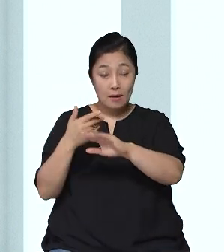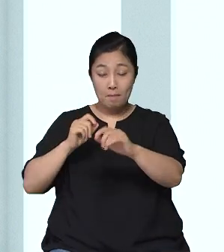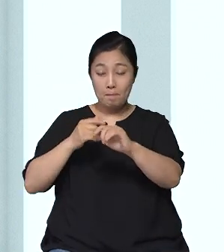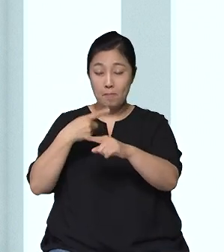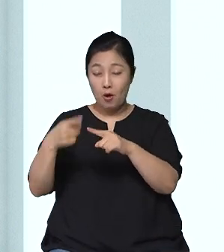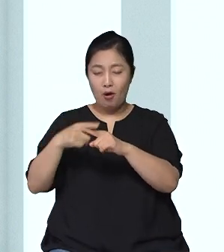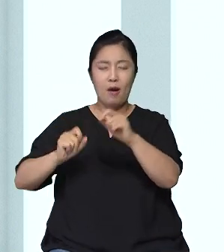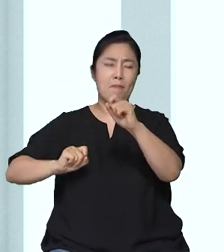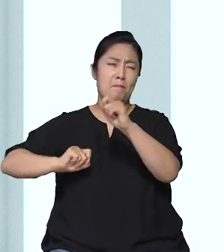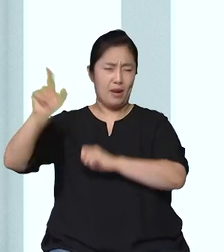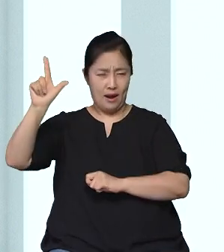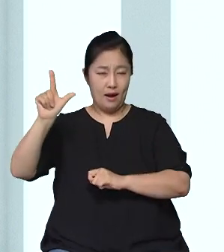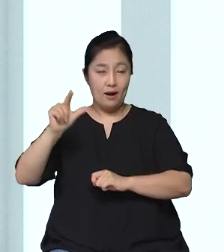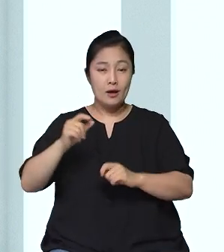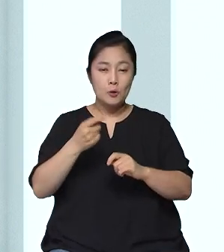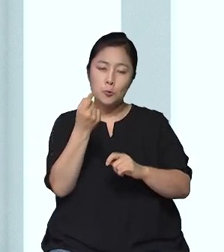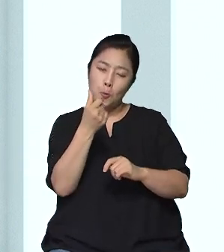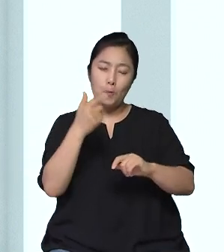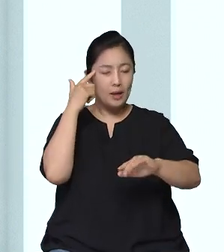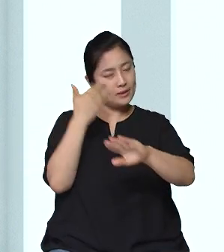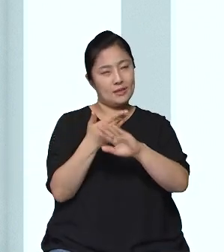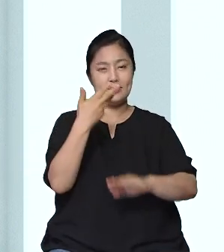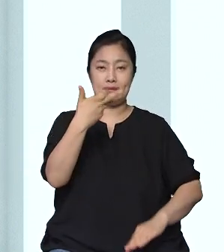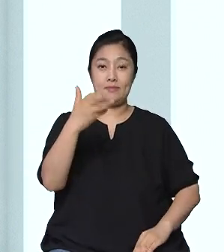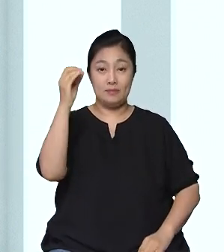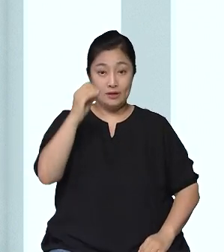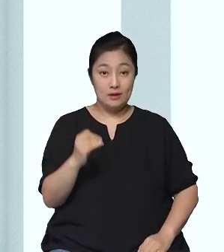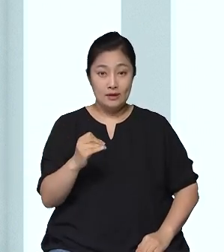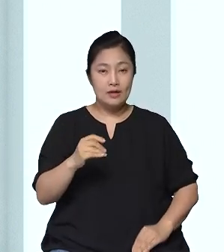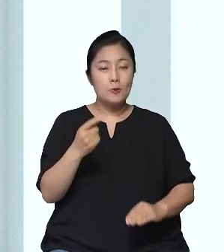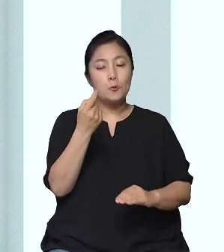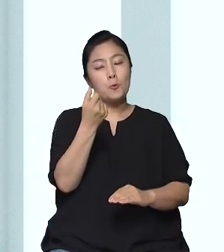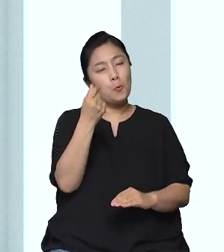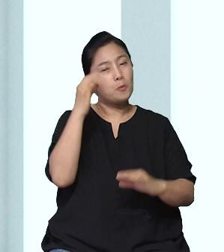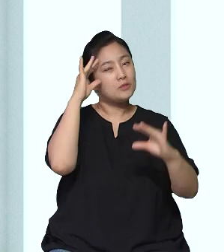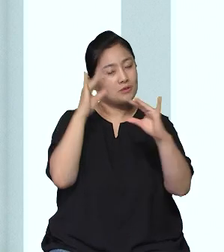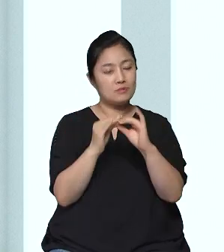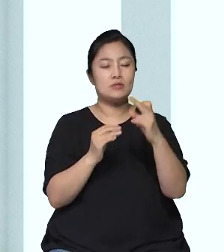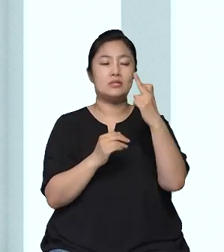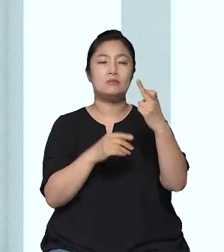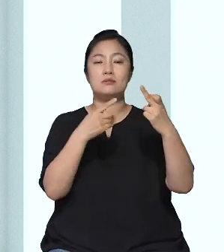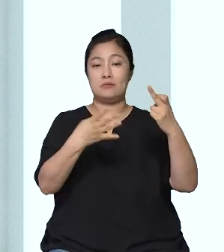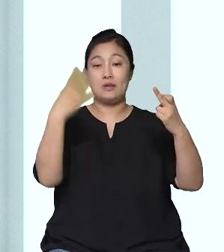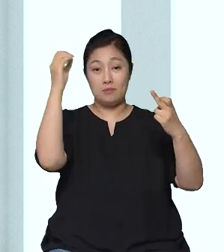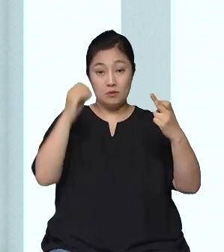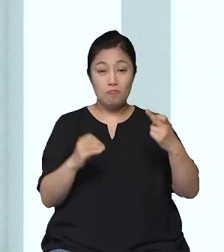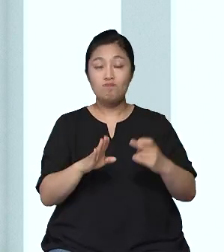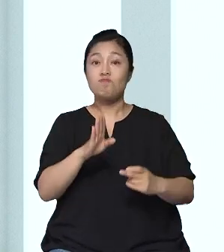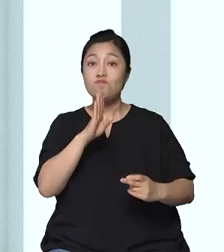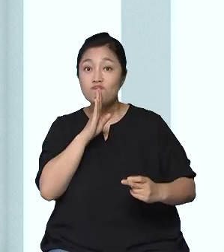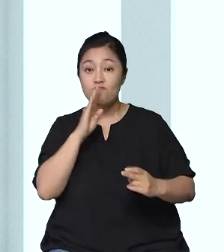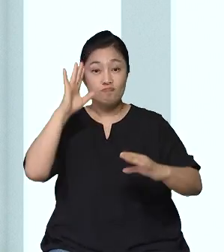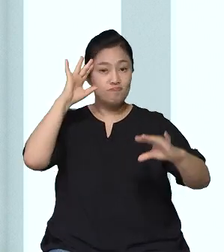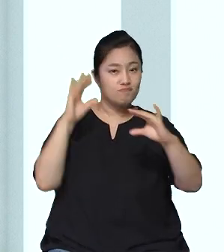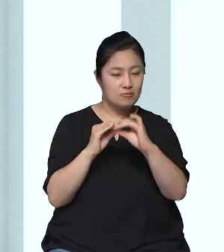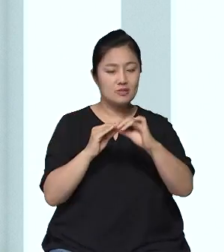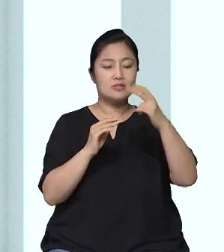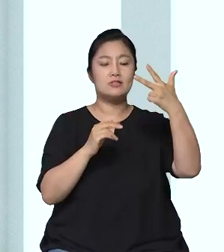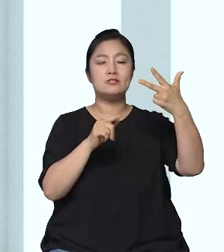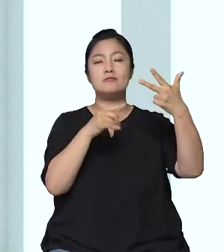대부분을 차지했고 다소 반대 18% 다소 찬성 12.4% 매우 찬성